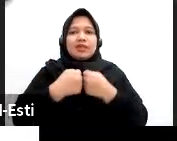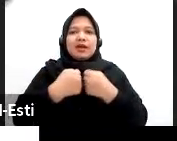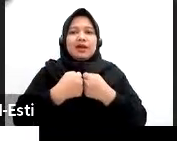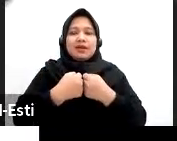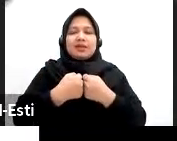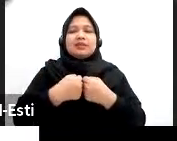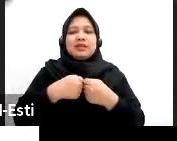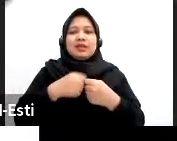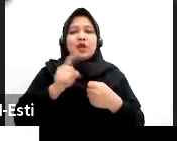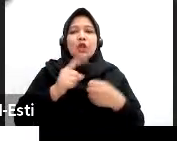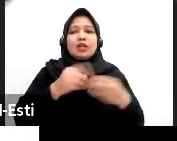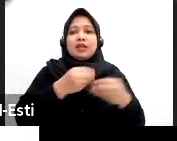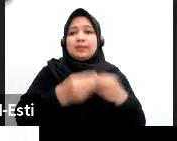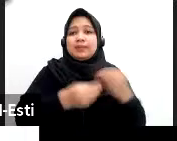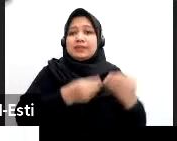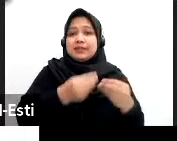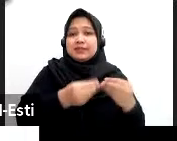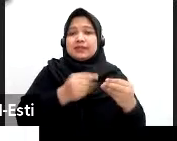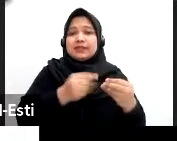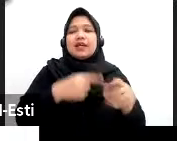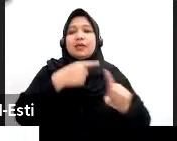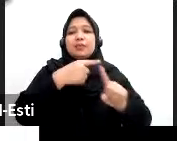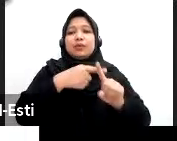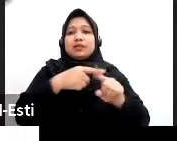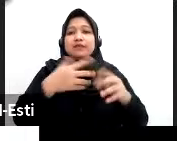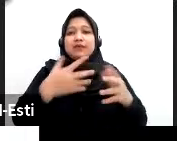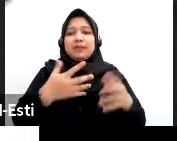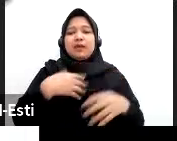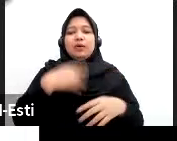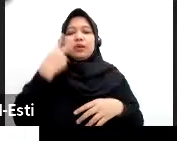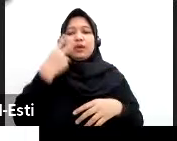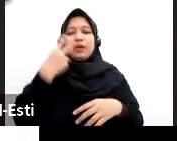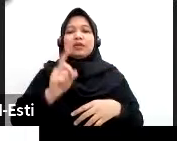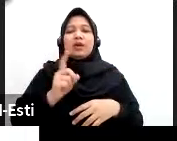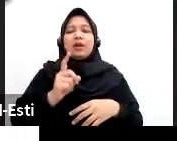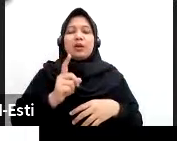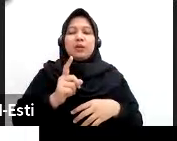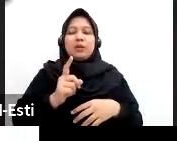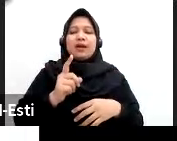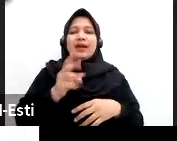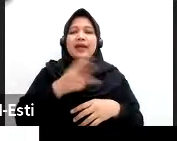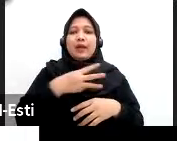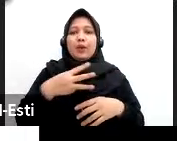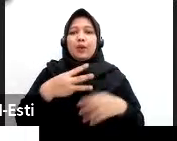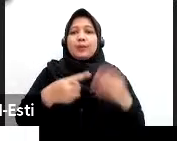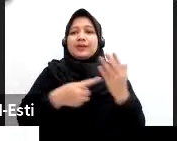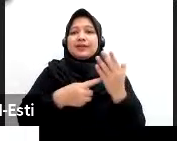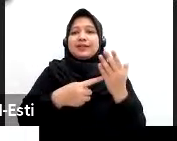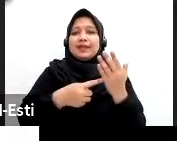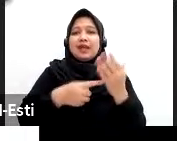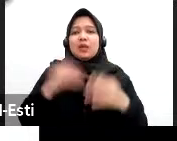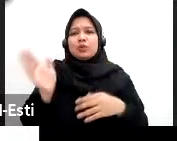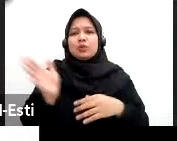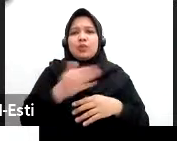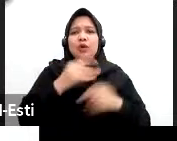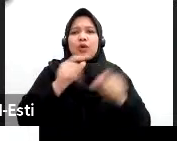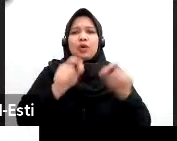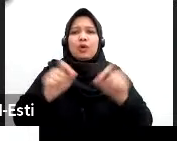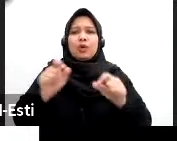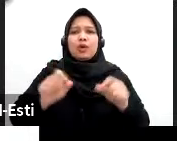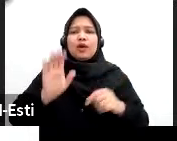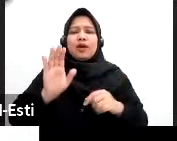segera secara positifnya adalah kita melihat bahwa secara alkohol ekonomi digital bahwa semua orang nantinya akan